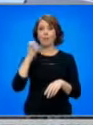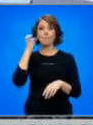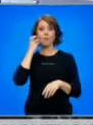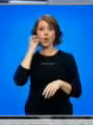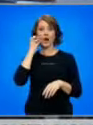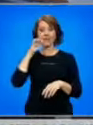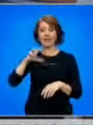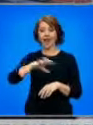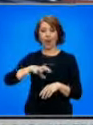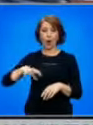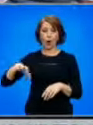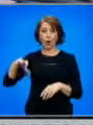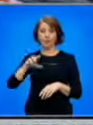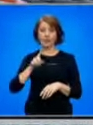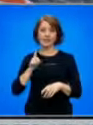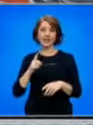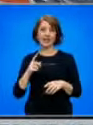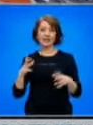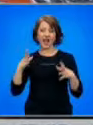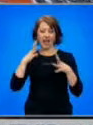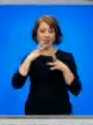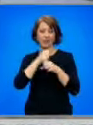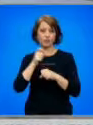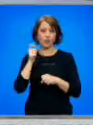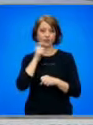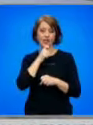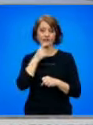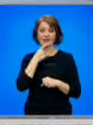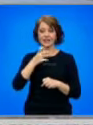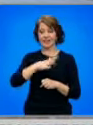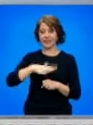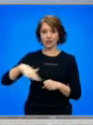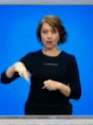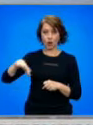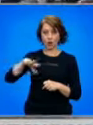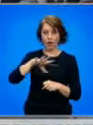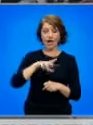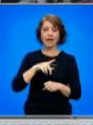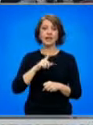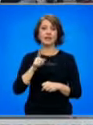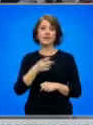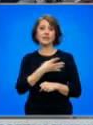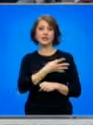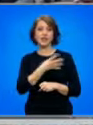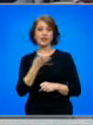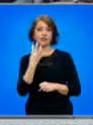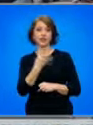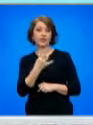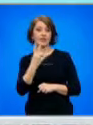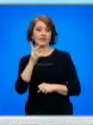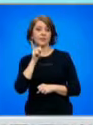да влезе отново в тъмночервената зона. Към днешна дата заболелите на 100 000 души са 482.